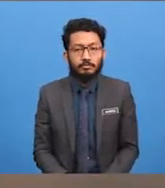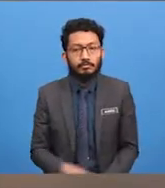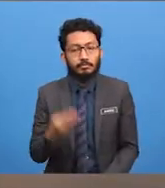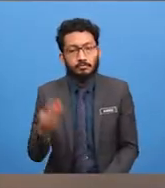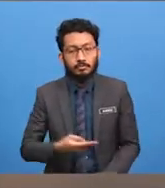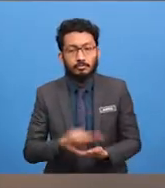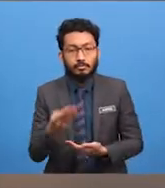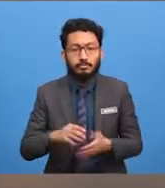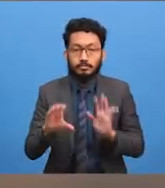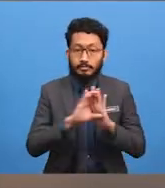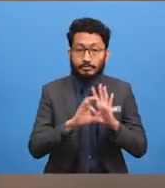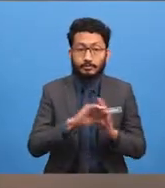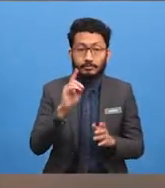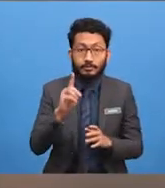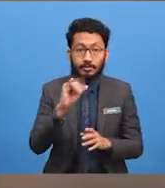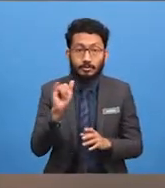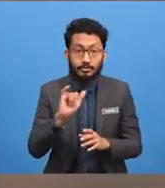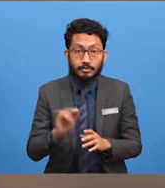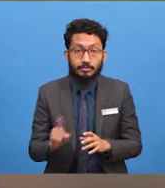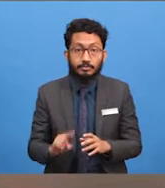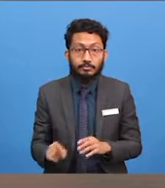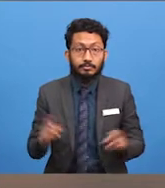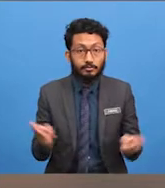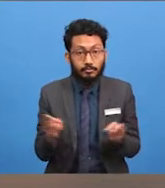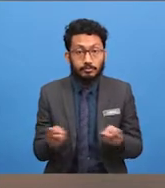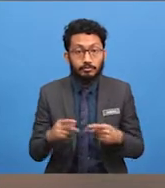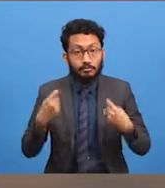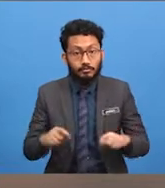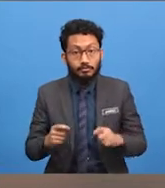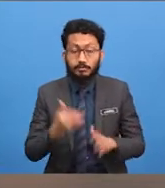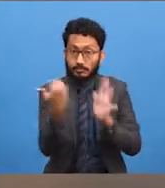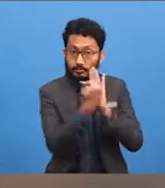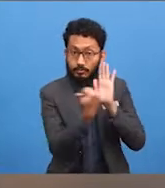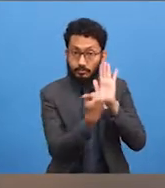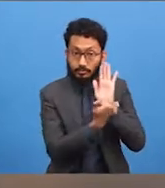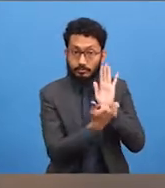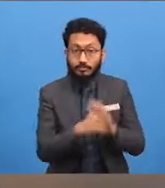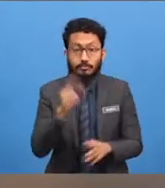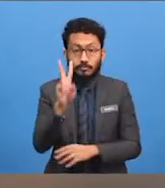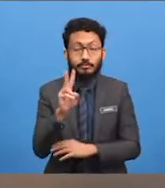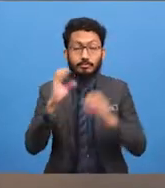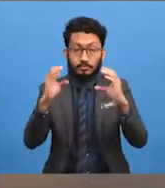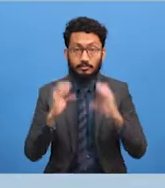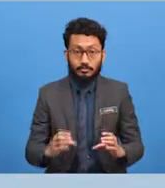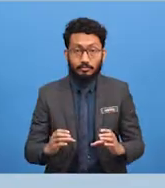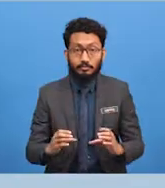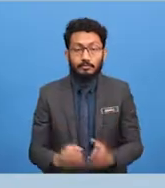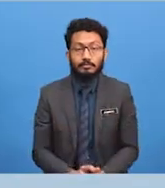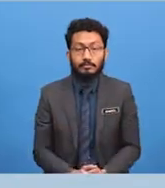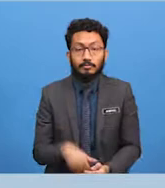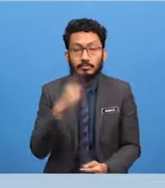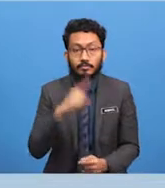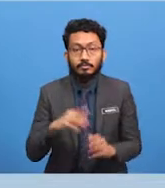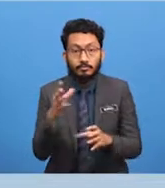syarikat XYZ ini, pengurus telah menyenaraikan dua alternatif tindakan bagi